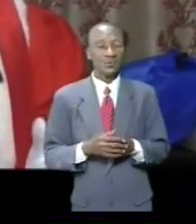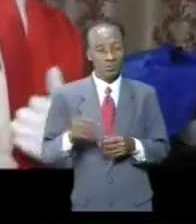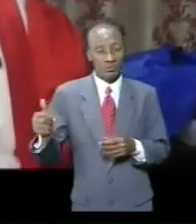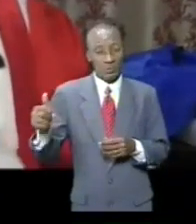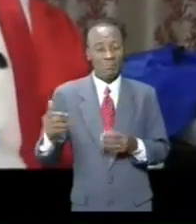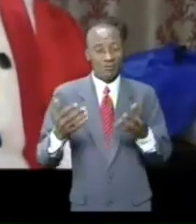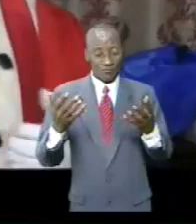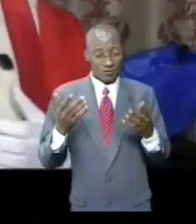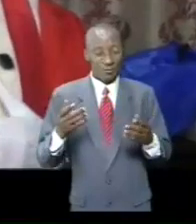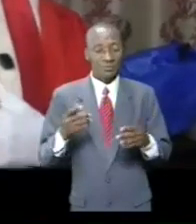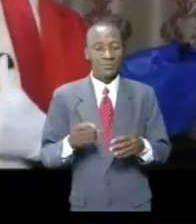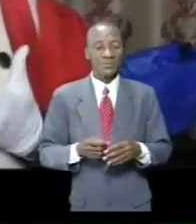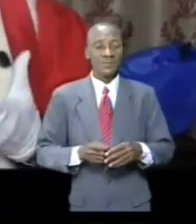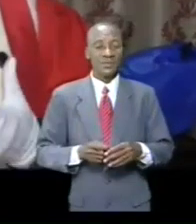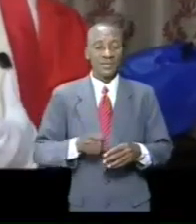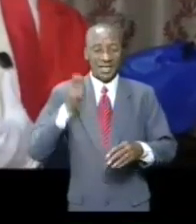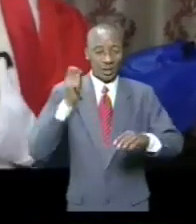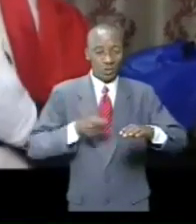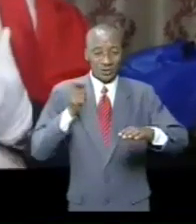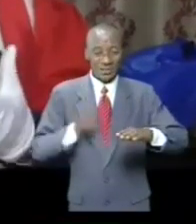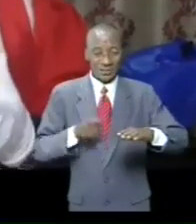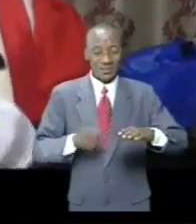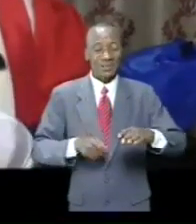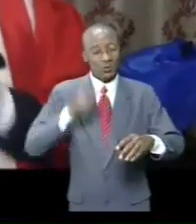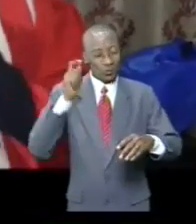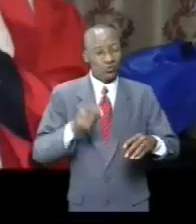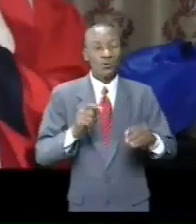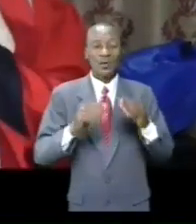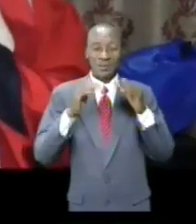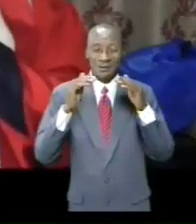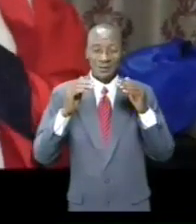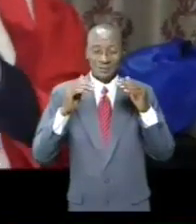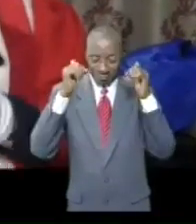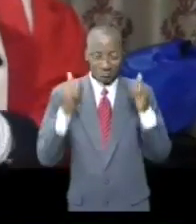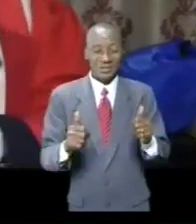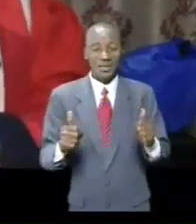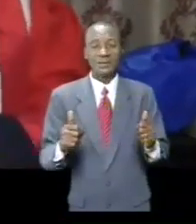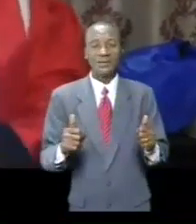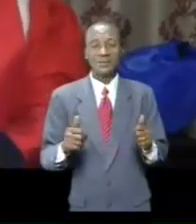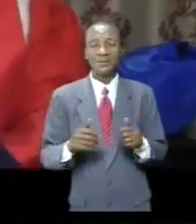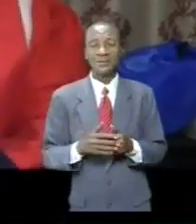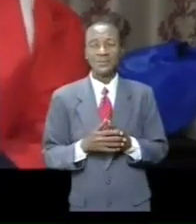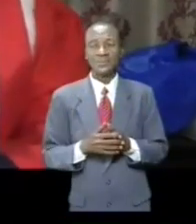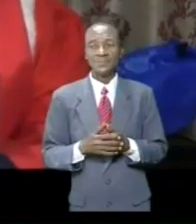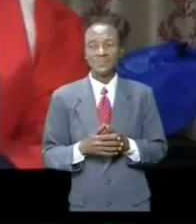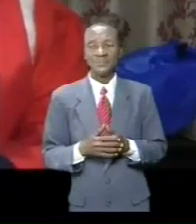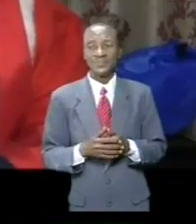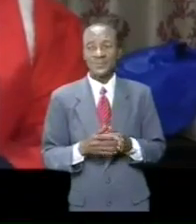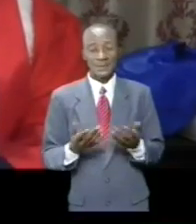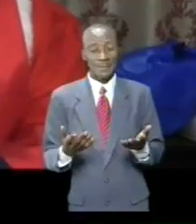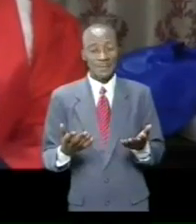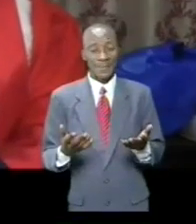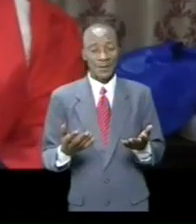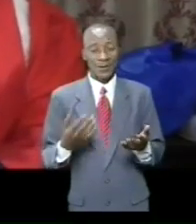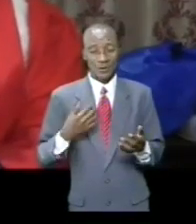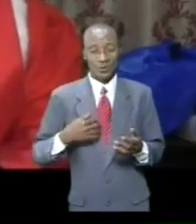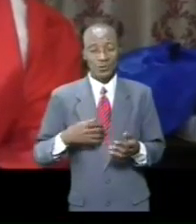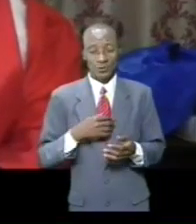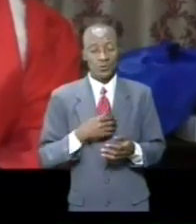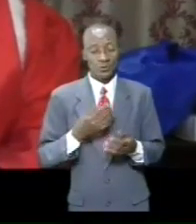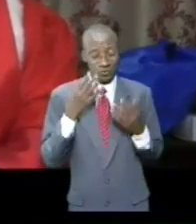justice. Dernièrement, nous avons eu l'écho qui nous a été renvoyé par le procès que nous avons